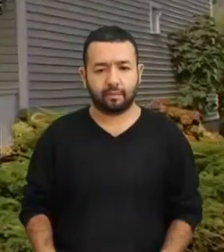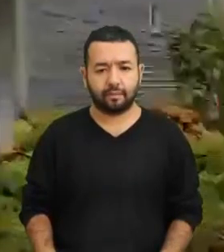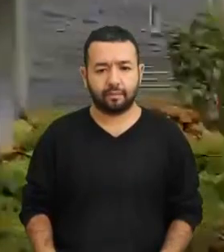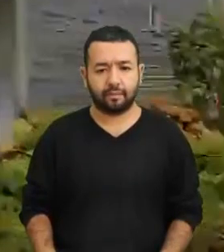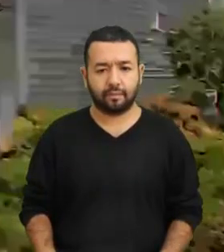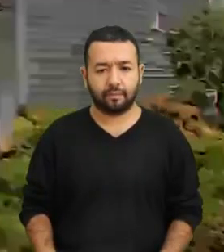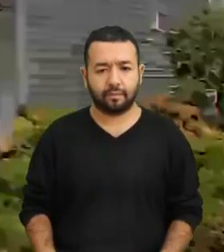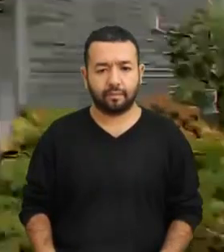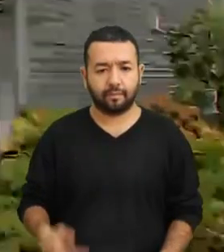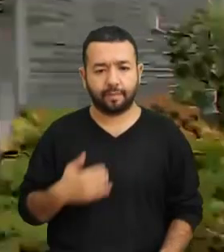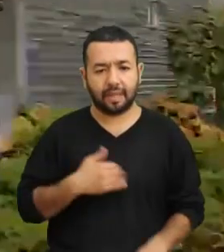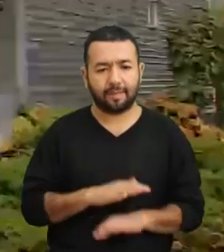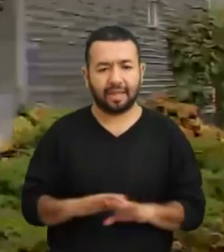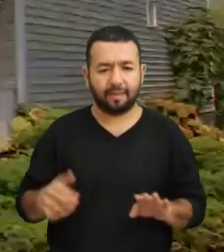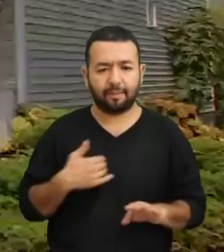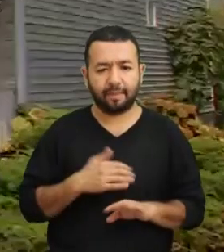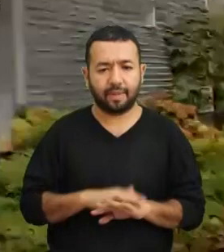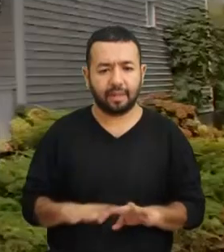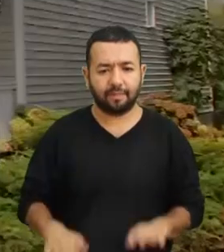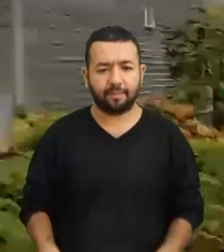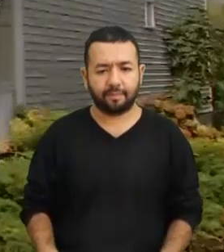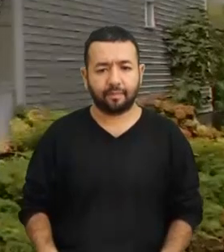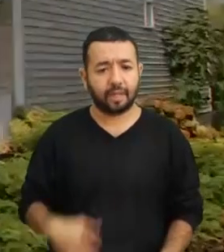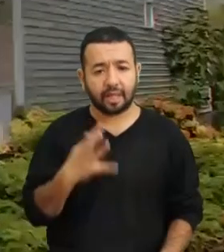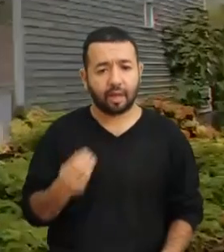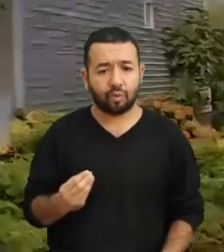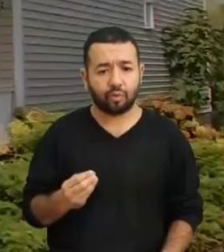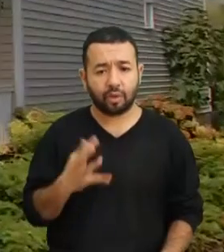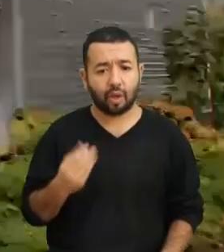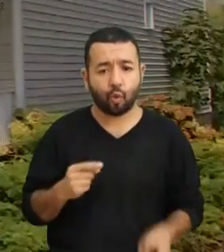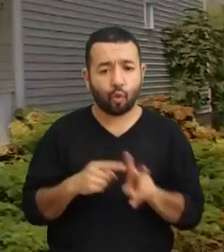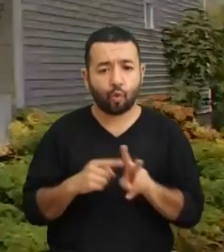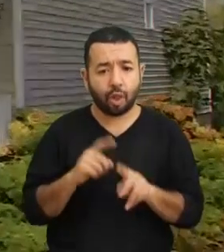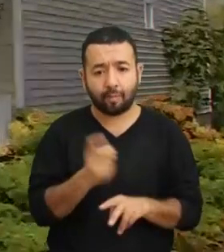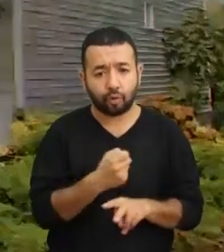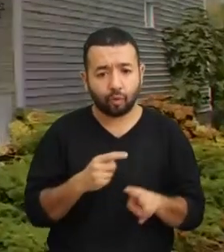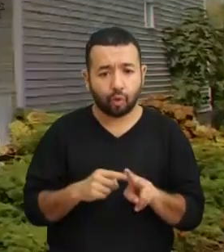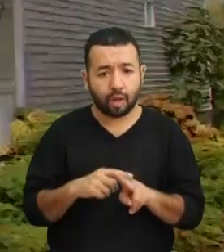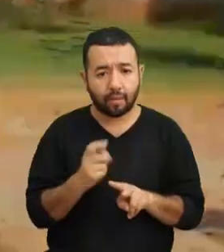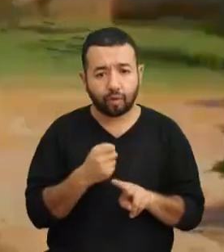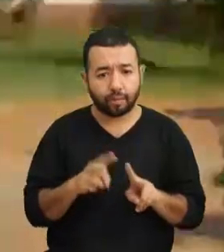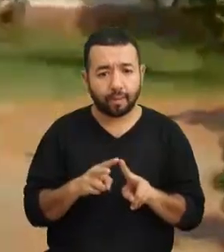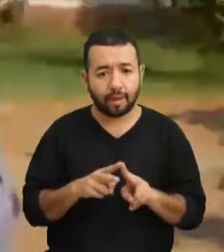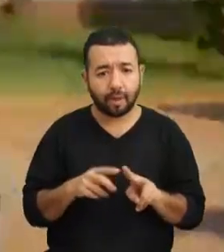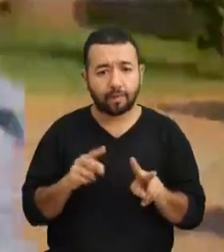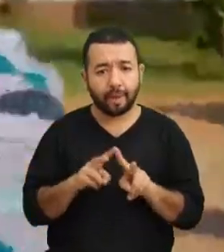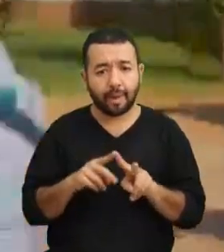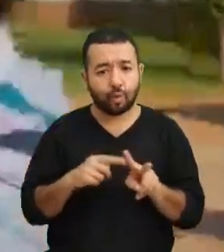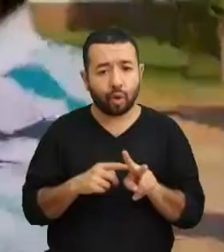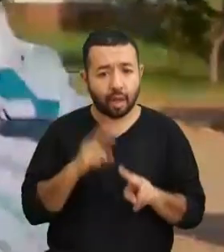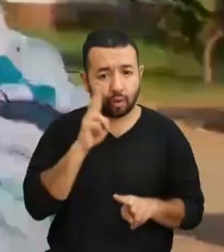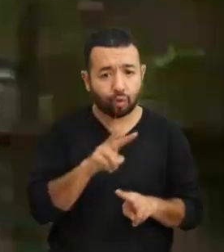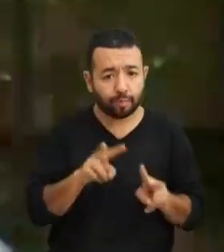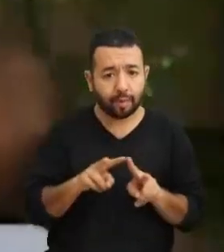dizlerini dövüyor. Ne oldu, bittim. Mehmet koşarak yanına geldi. Ne oldu? Kurye murye buldun mu Mehmet? Mehmet kuryeyi gördün